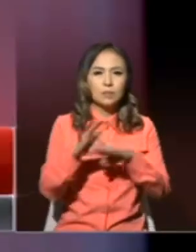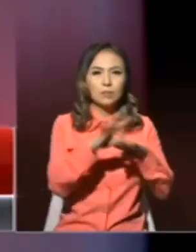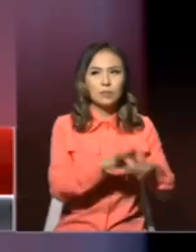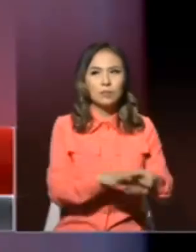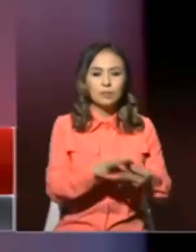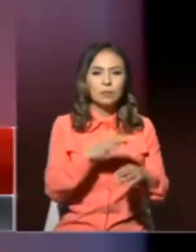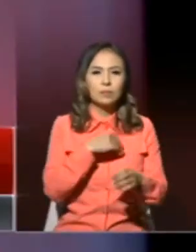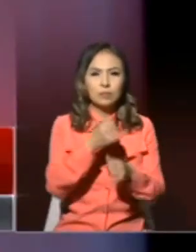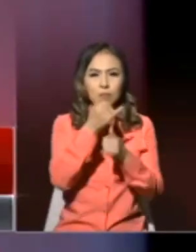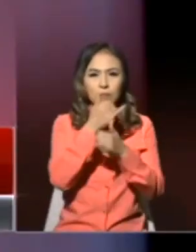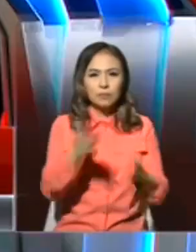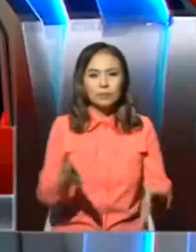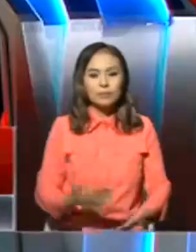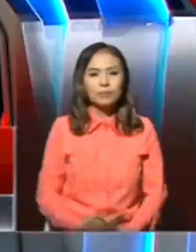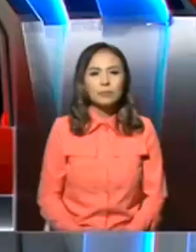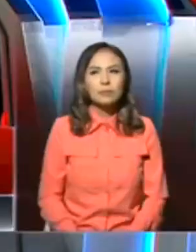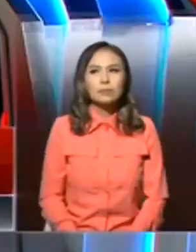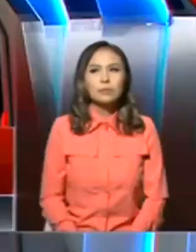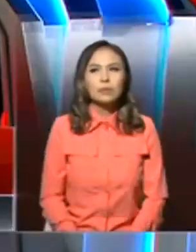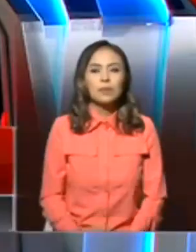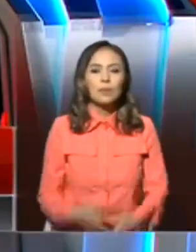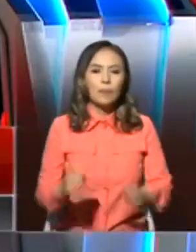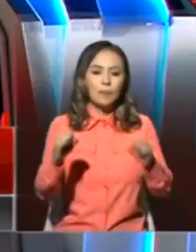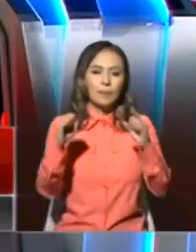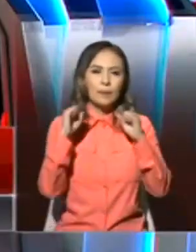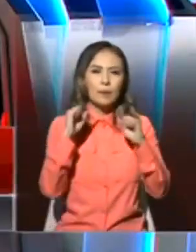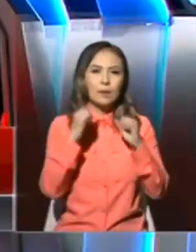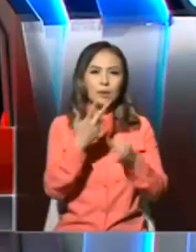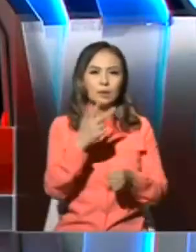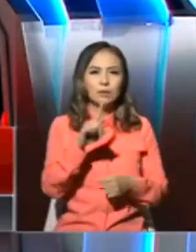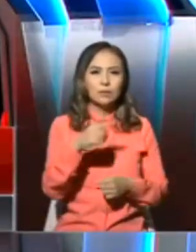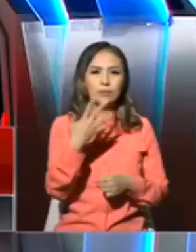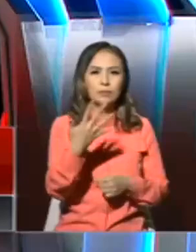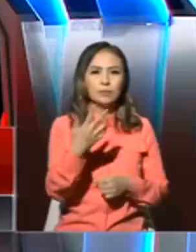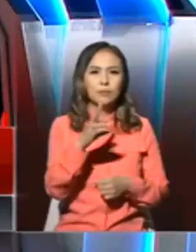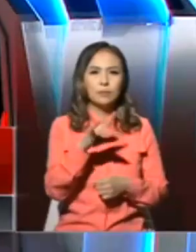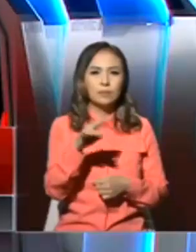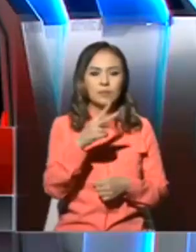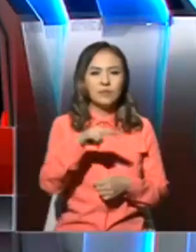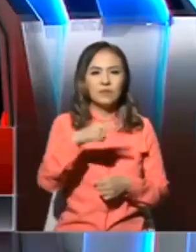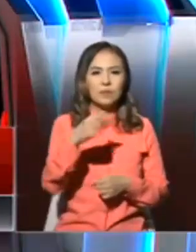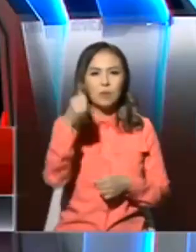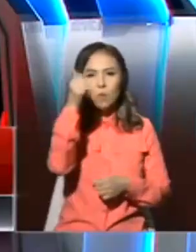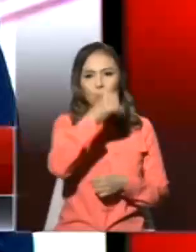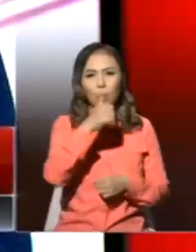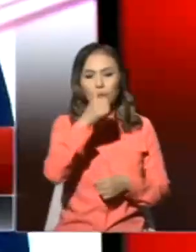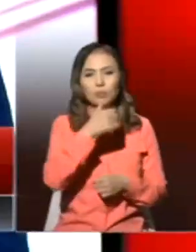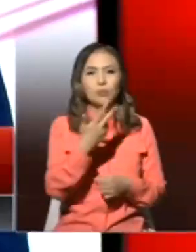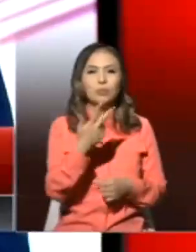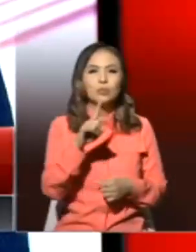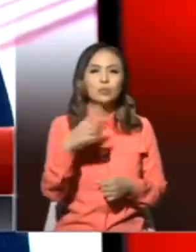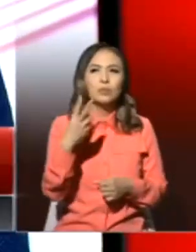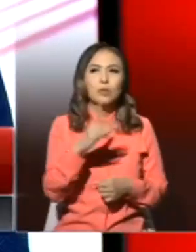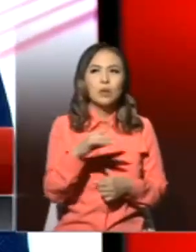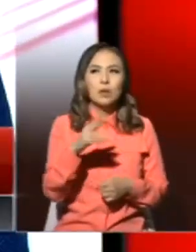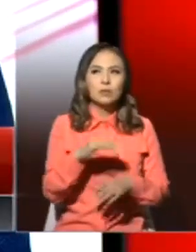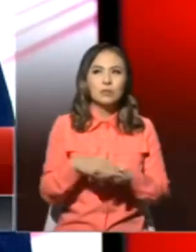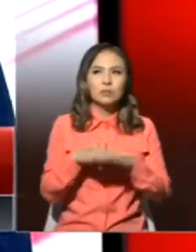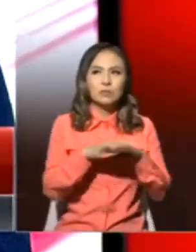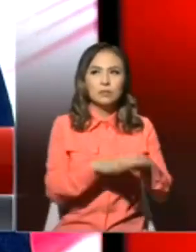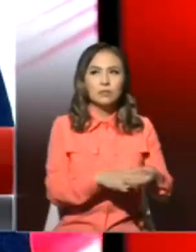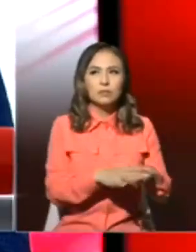жатқыза алмаймыз. Жаңа сіз спортқа 3.5 миллиард 22-ші жылдың қорытындысы. 22-ші жылы бөлдік дедіңіз ғой. Ал енді